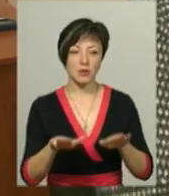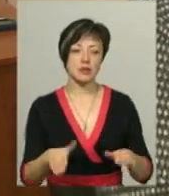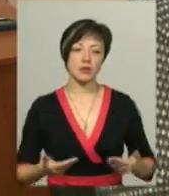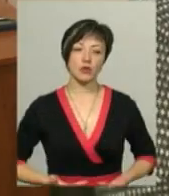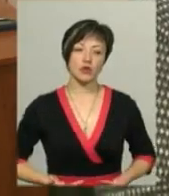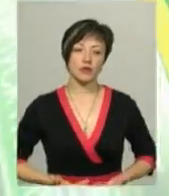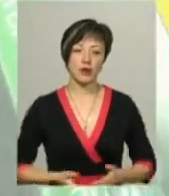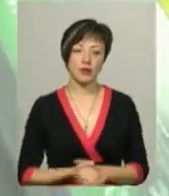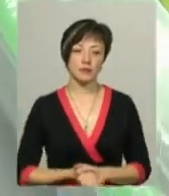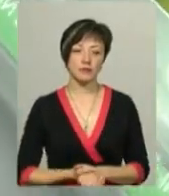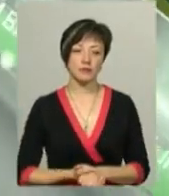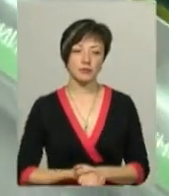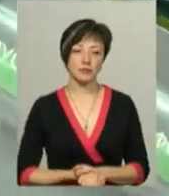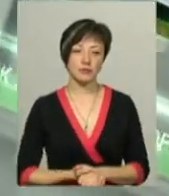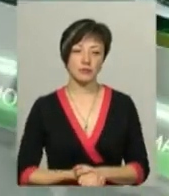проживання.